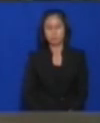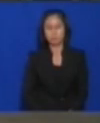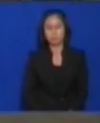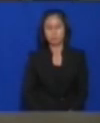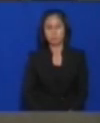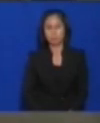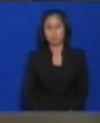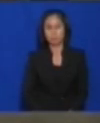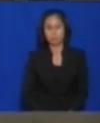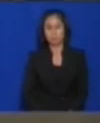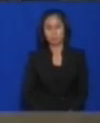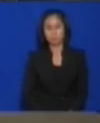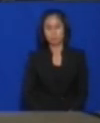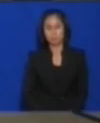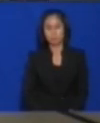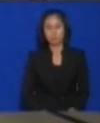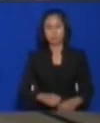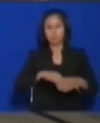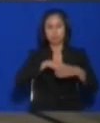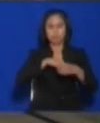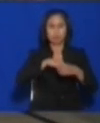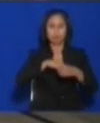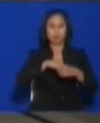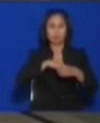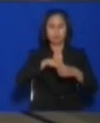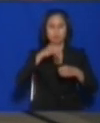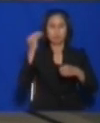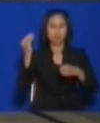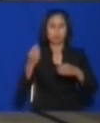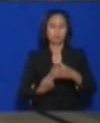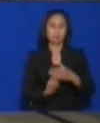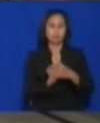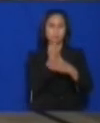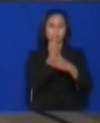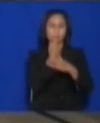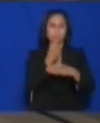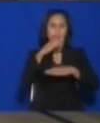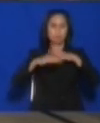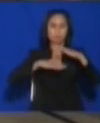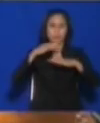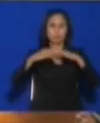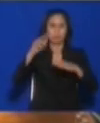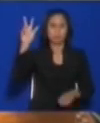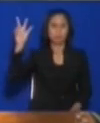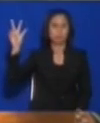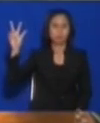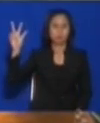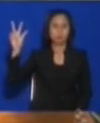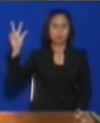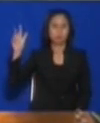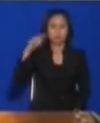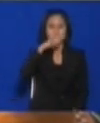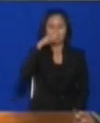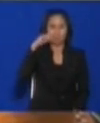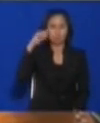hai hai Hai selanjutnya pasangan nomor urut tiga Hai Bapak Dedi